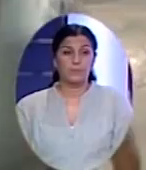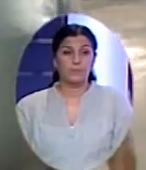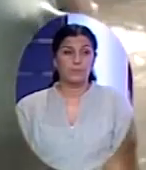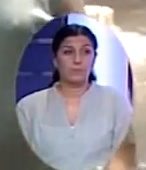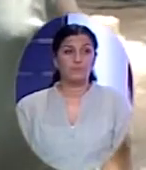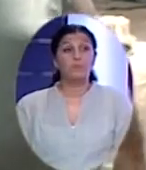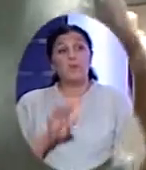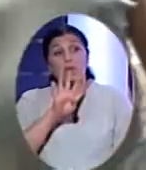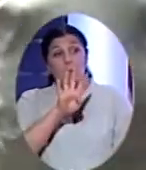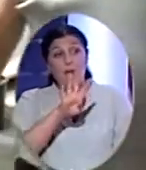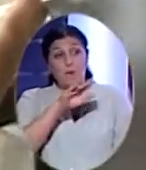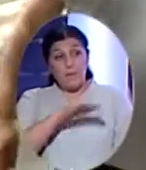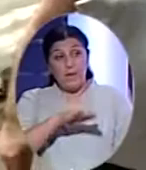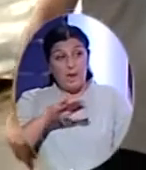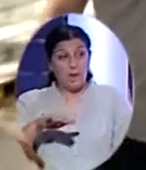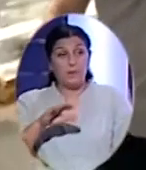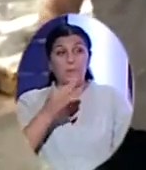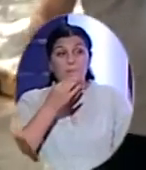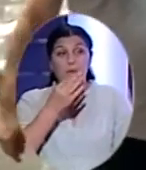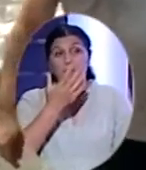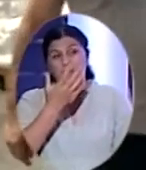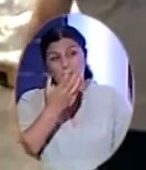ארבעה ילדים, הוא בן